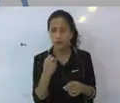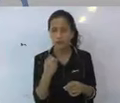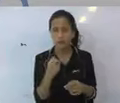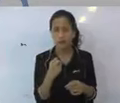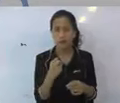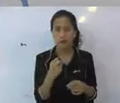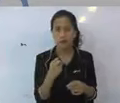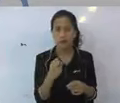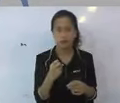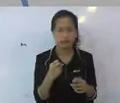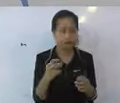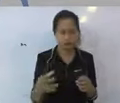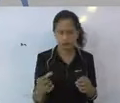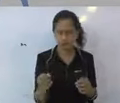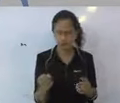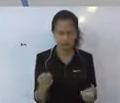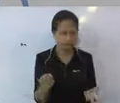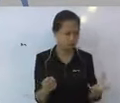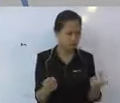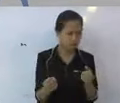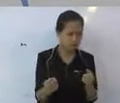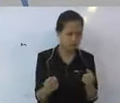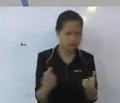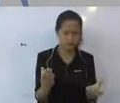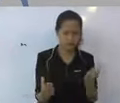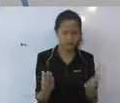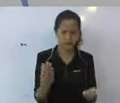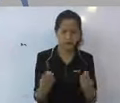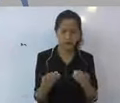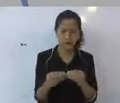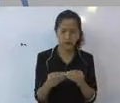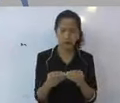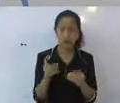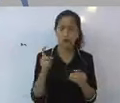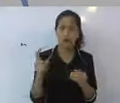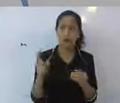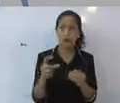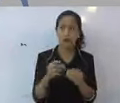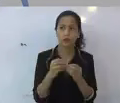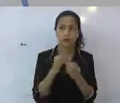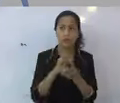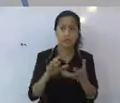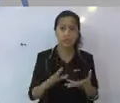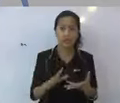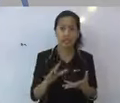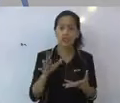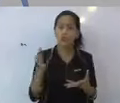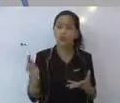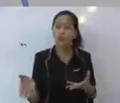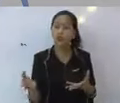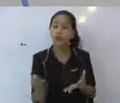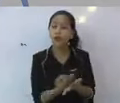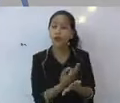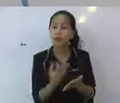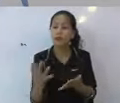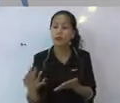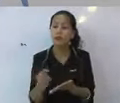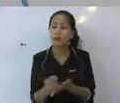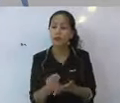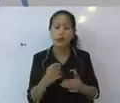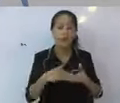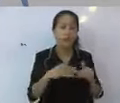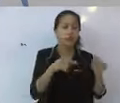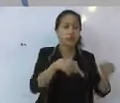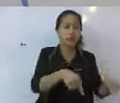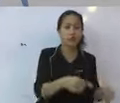hindi pitas, parang mas mabilis mabulok yung ano nyo, kakapitas nyo lang. Kaya nga talagang the best kung